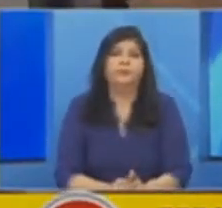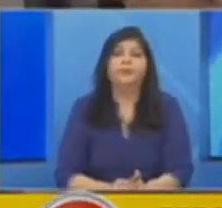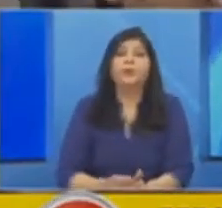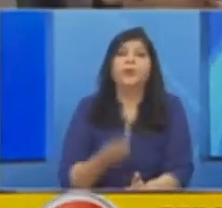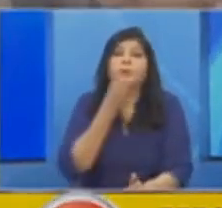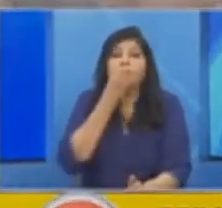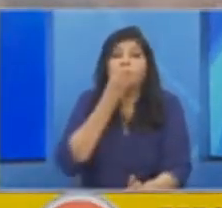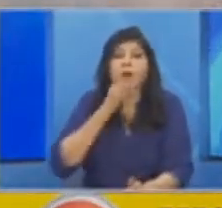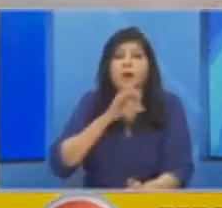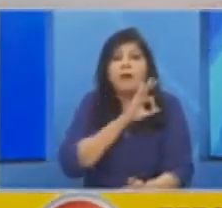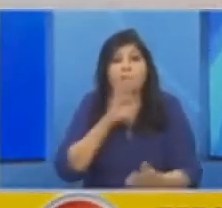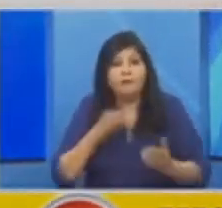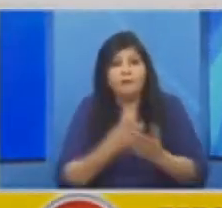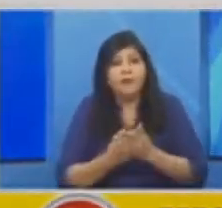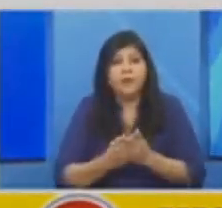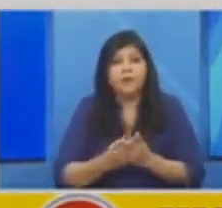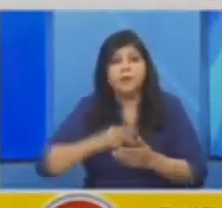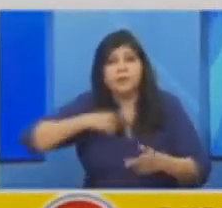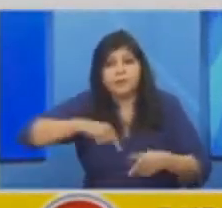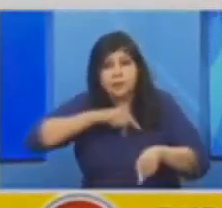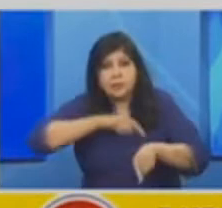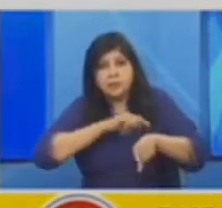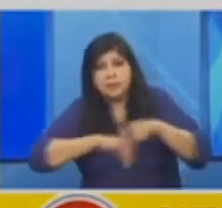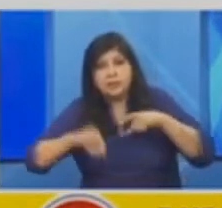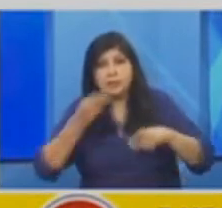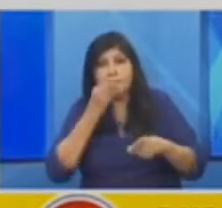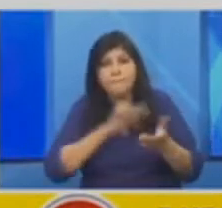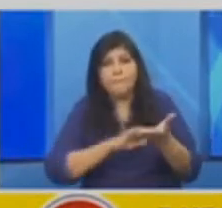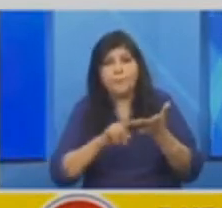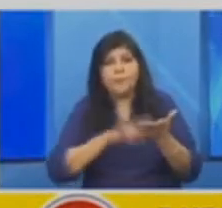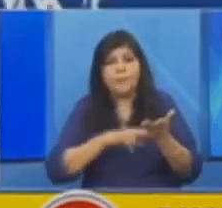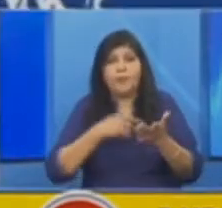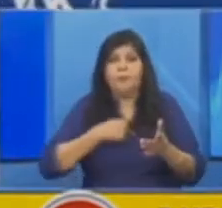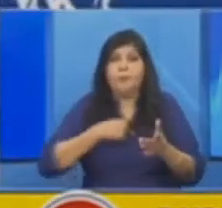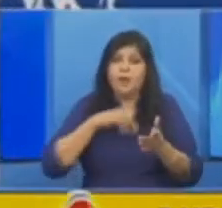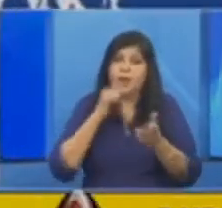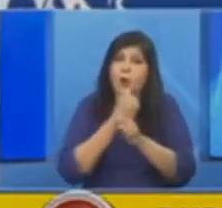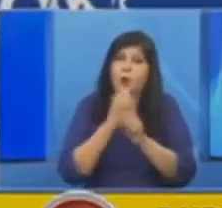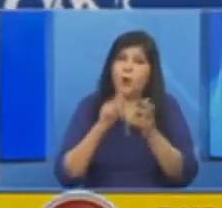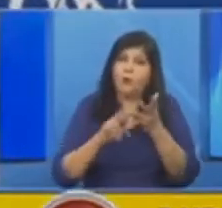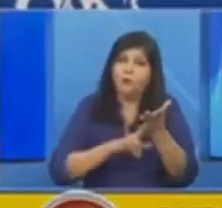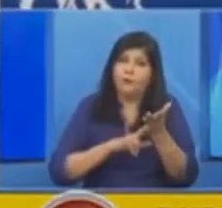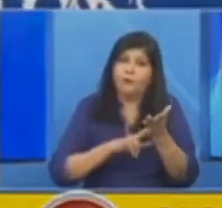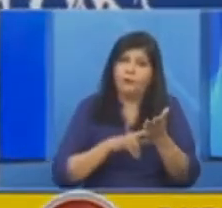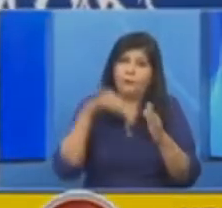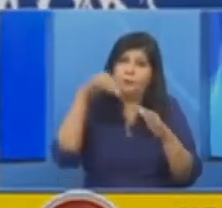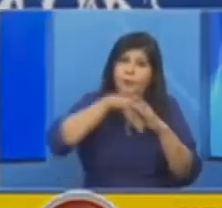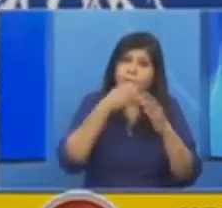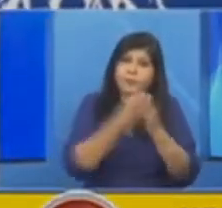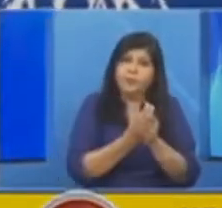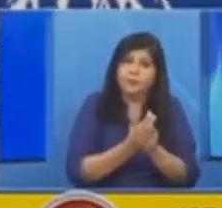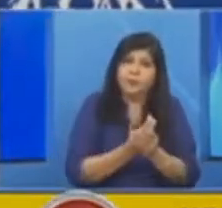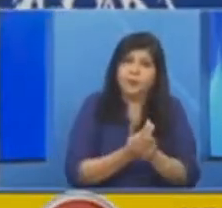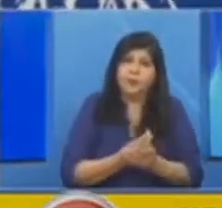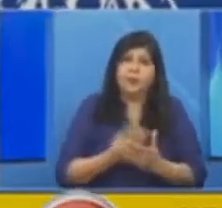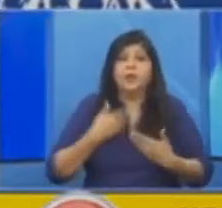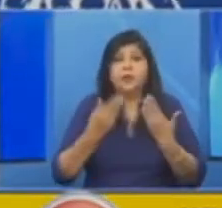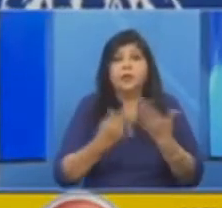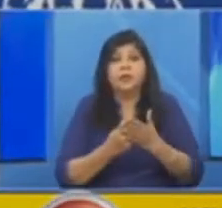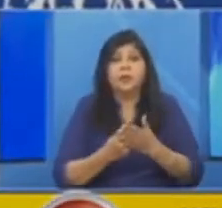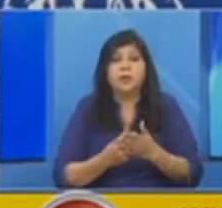पोशन माहा, नूट्रिशन मन्त के दोरान, माय गौव पॉर्टर पर एक फूर एंड नूट्रिशन क्वीच भी